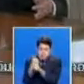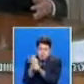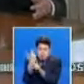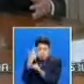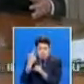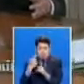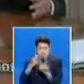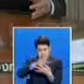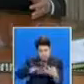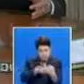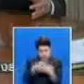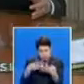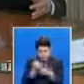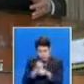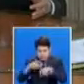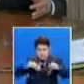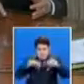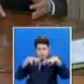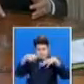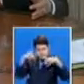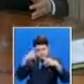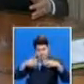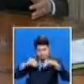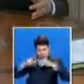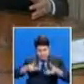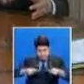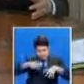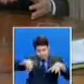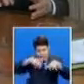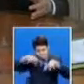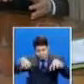ยื่นแผนในการบริหารจัดการพื้นที่ซึ่งก้าว